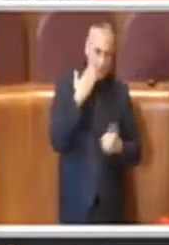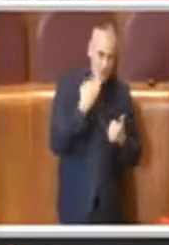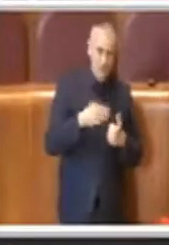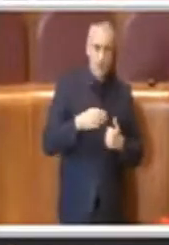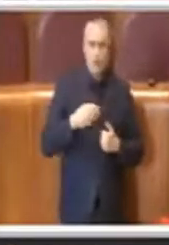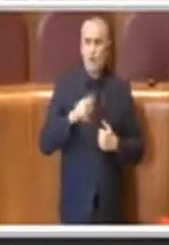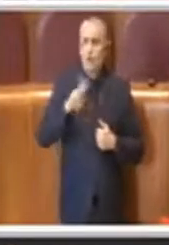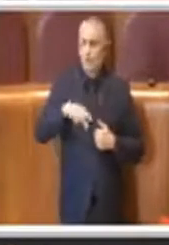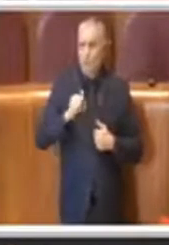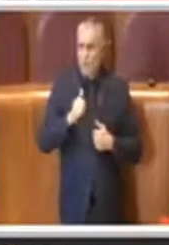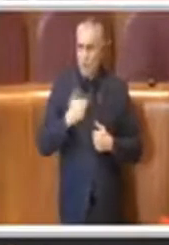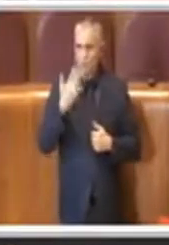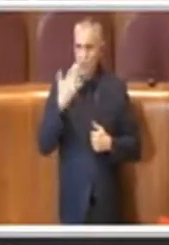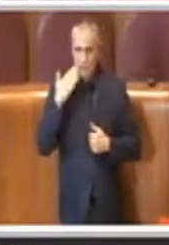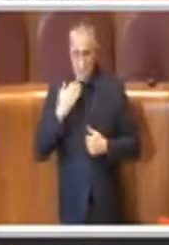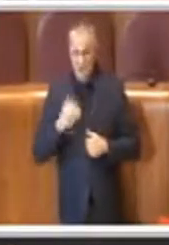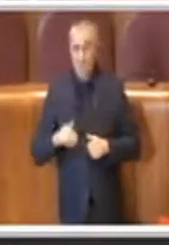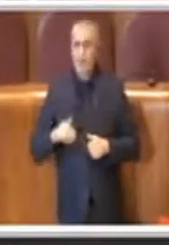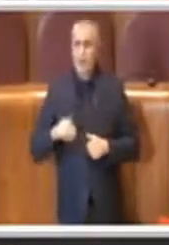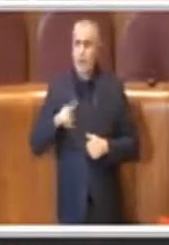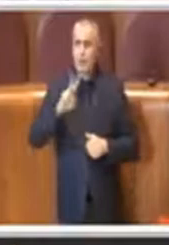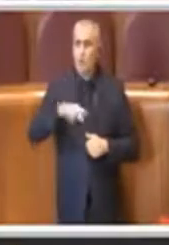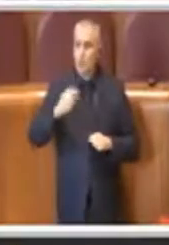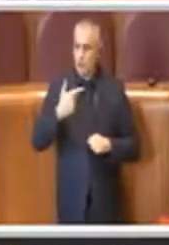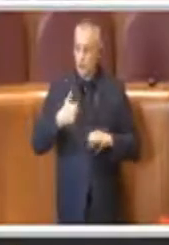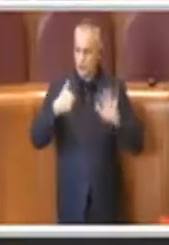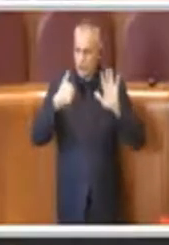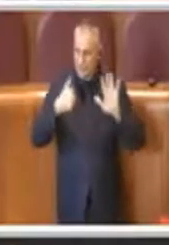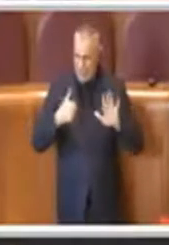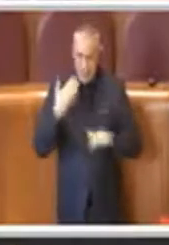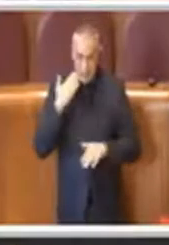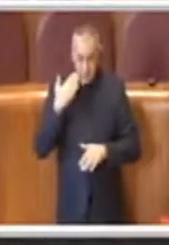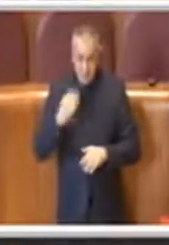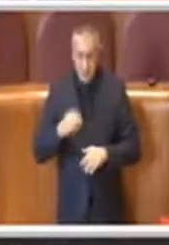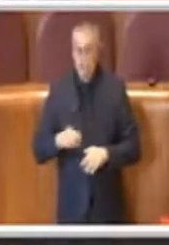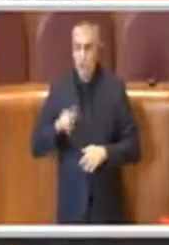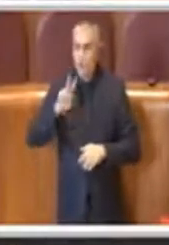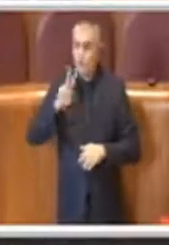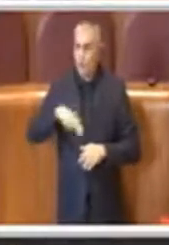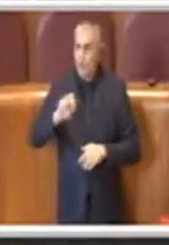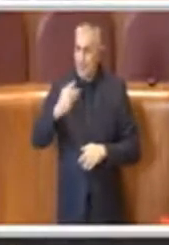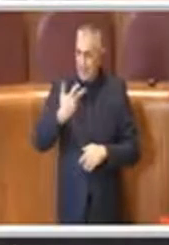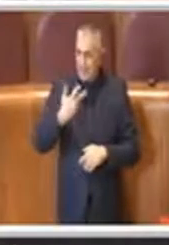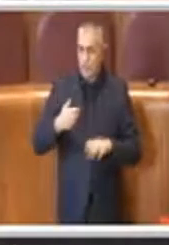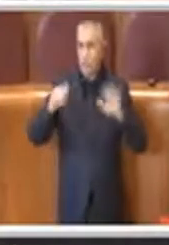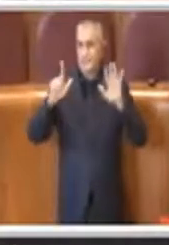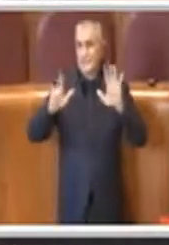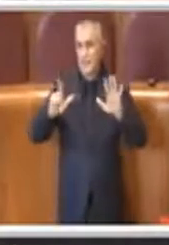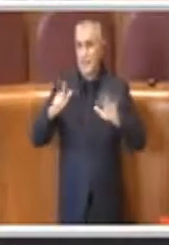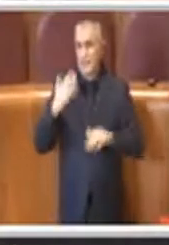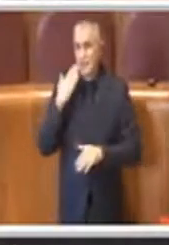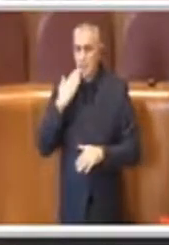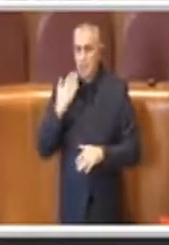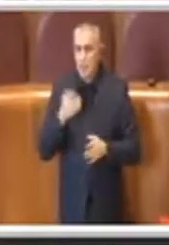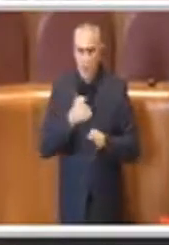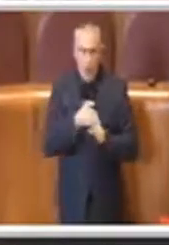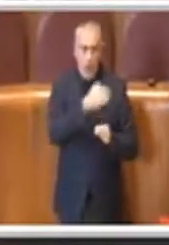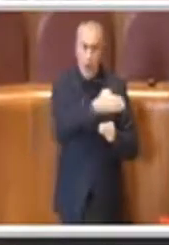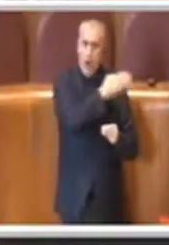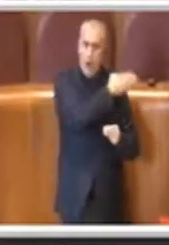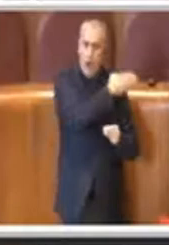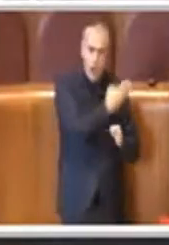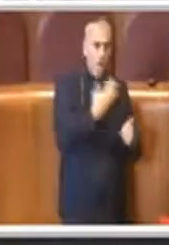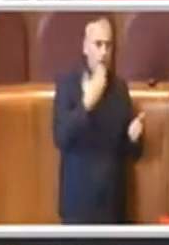2011, sei per il 2012 e sette per il 2013. Ecco, la differenza la danno i numeri a volte, insomma.